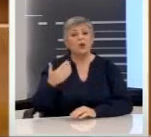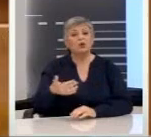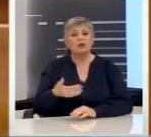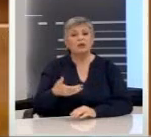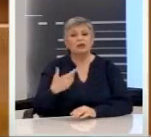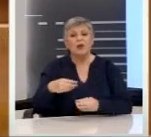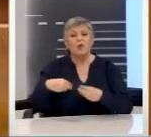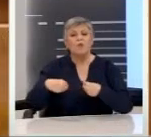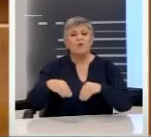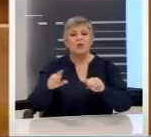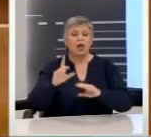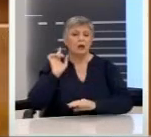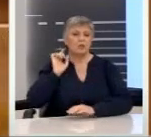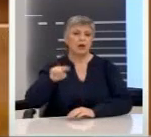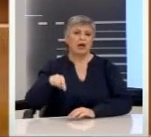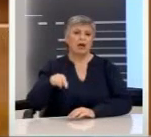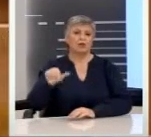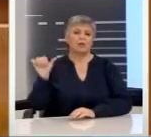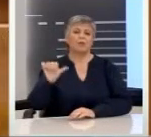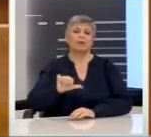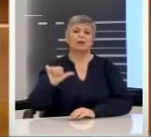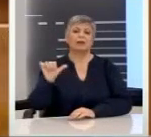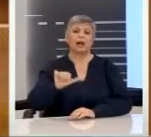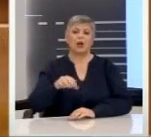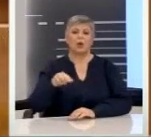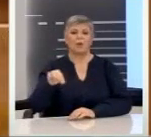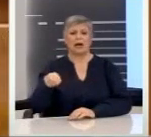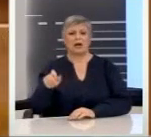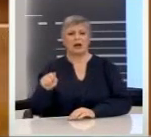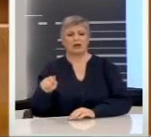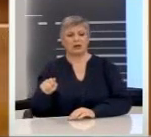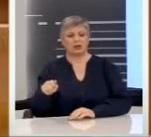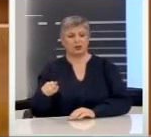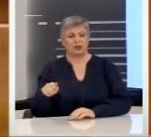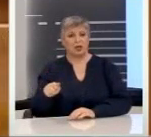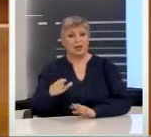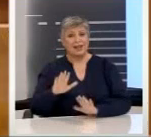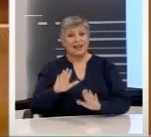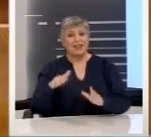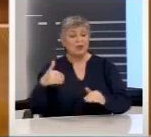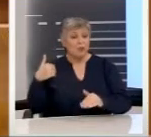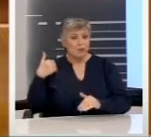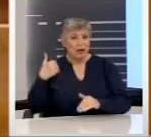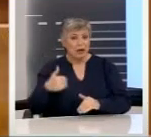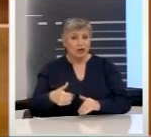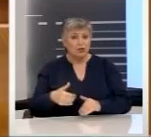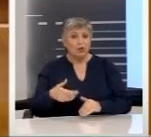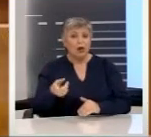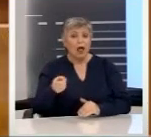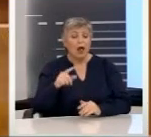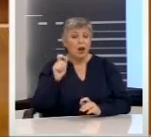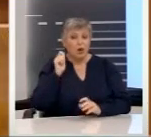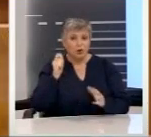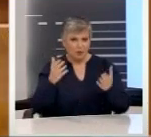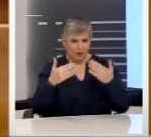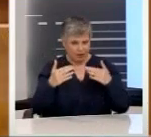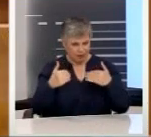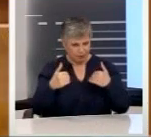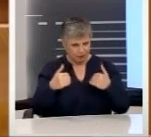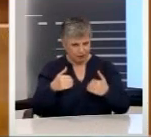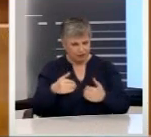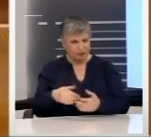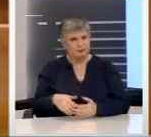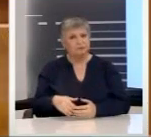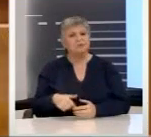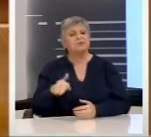πιθανό ύποπτο για το θέμα των ουρανών. Κανένας άλλος μέχρι τότε. Τέταρτον και τελειώνω, κύριε Πρόεδρε. Κάνει αναφορά